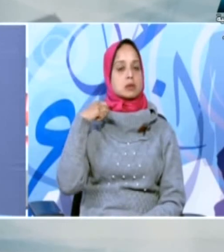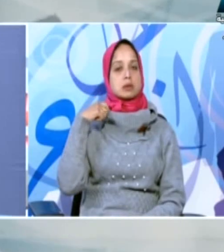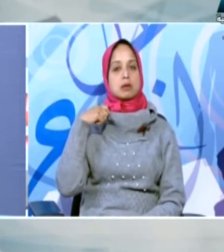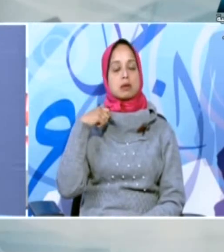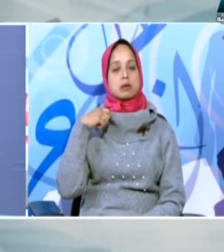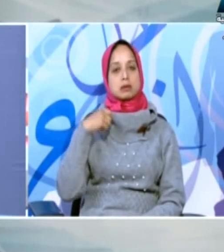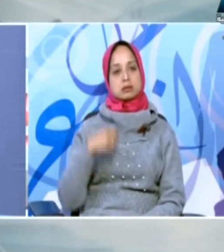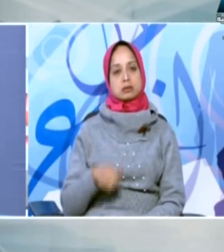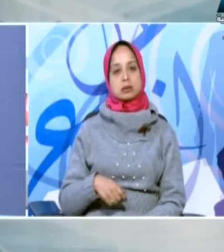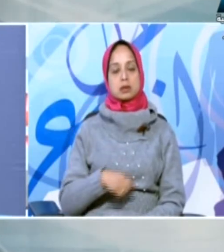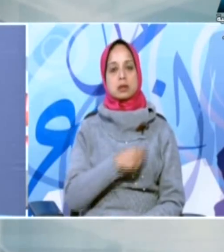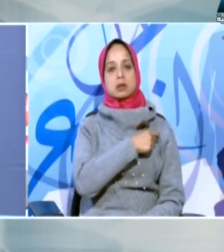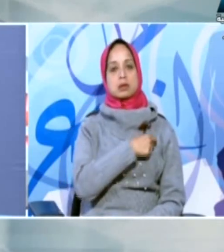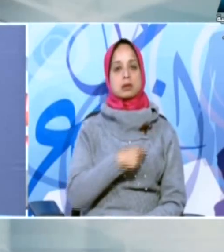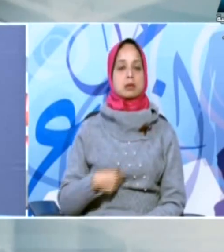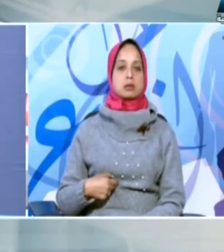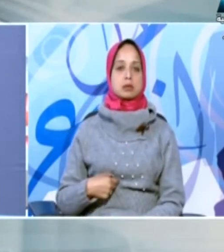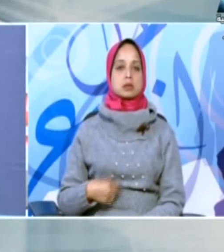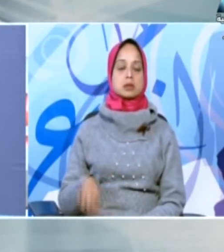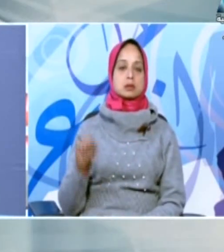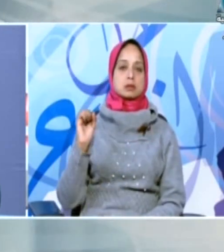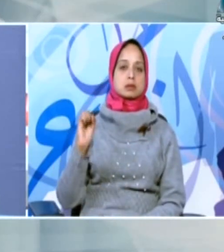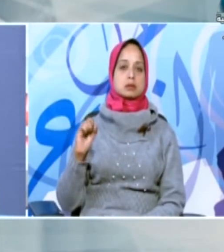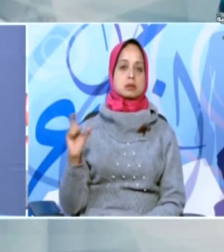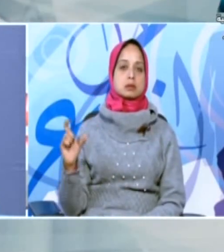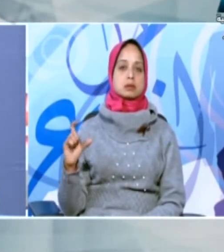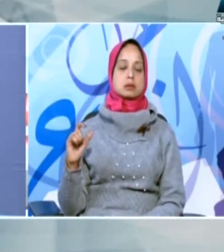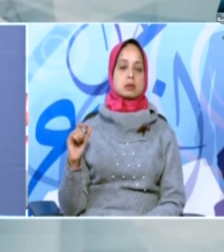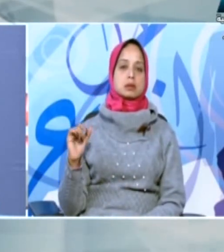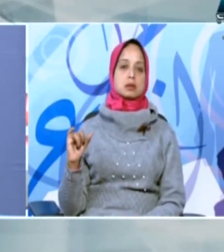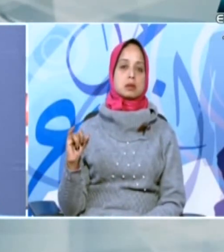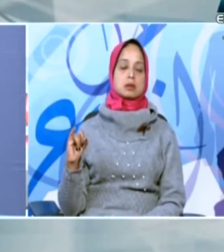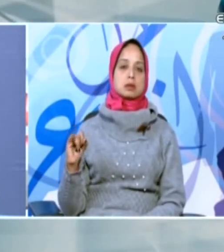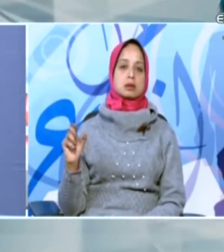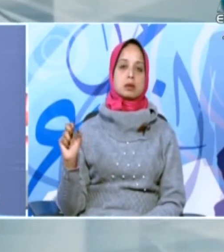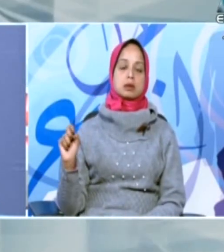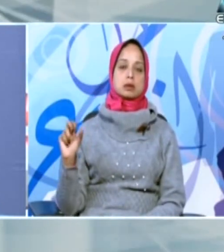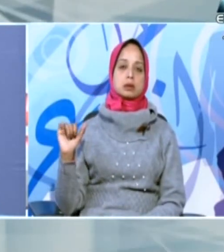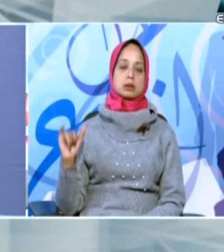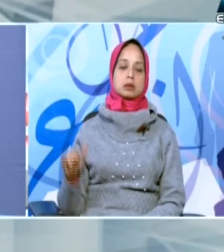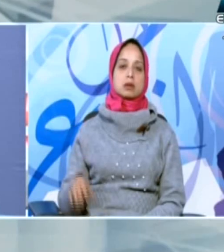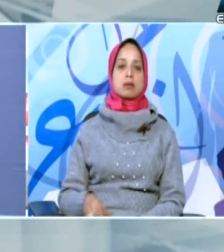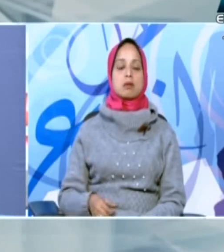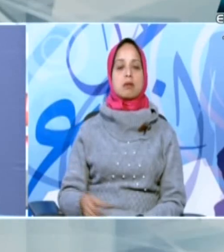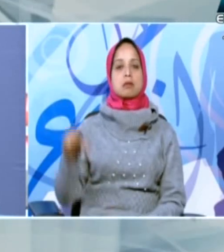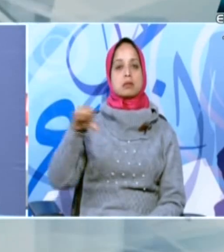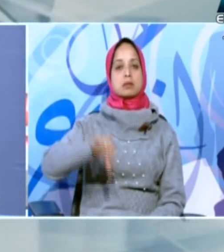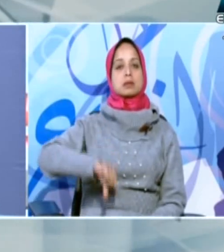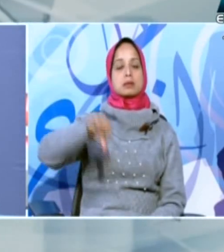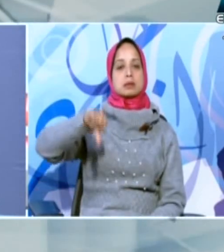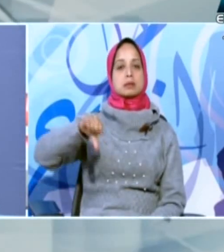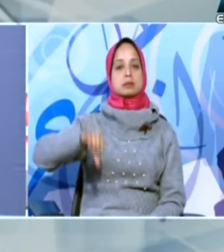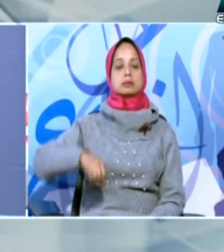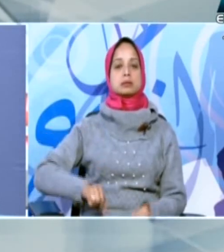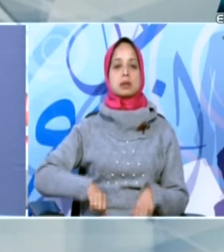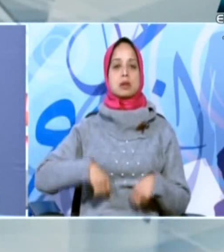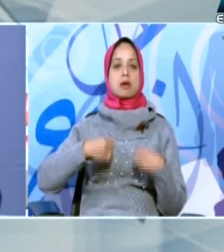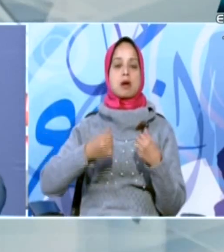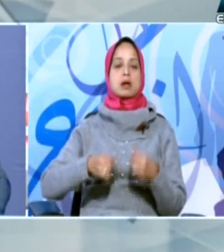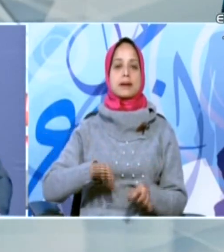ايه؟ اوتوقراطيه ولا صدقيه، وقلت ايه بقى؟ تدهور الحياه السياسيه في